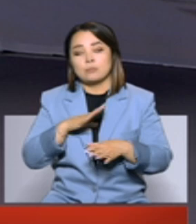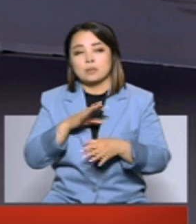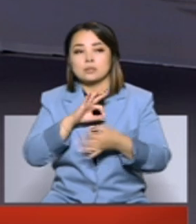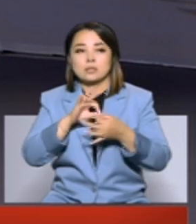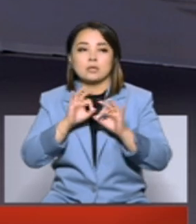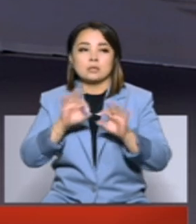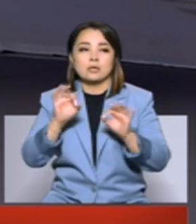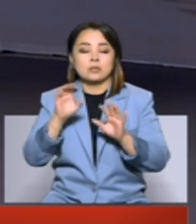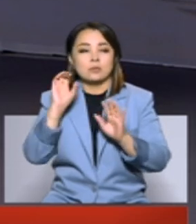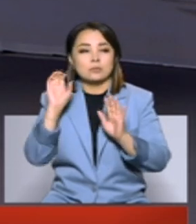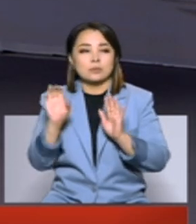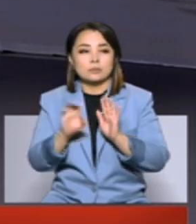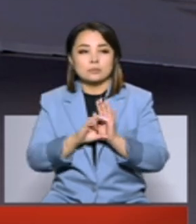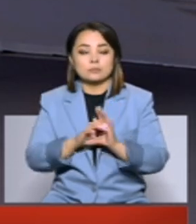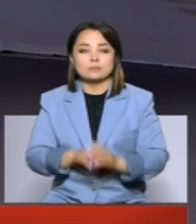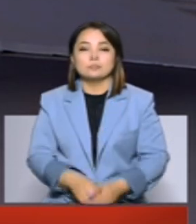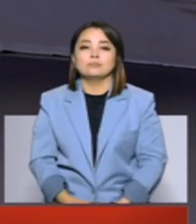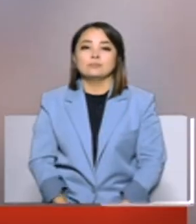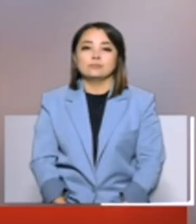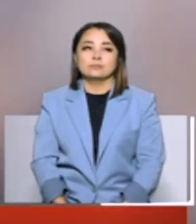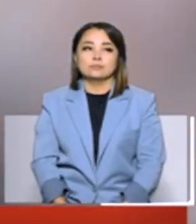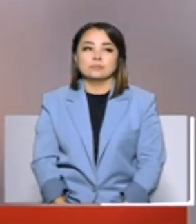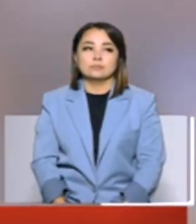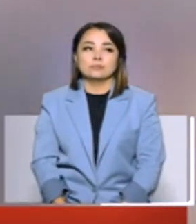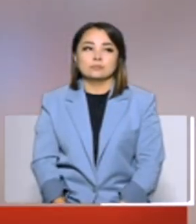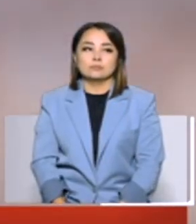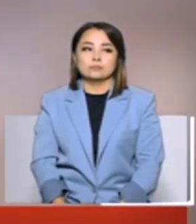Амангелді Сейітхан біліп келді.